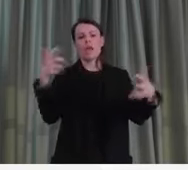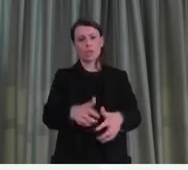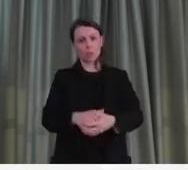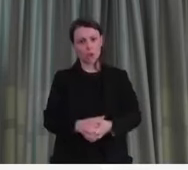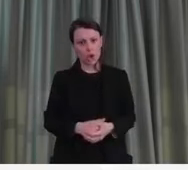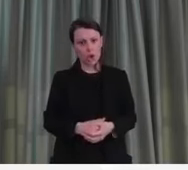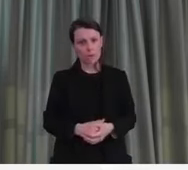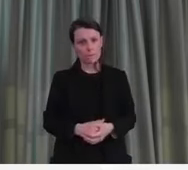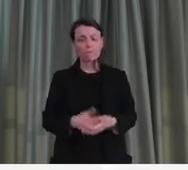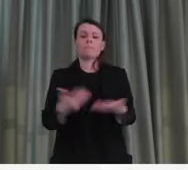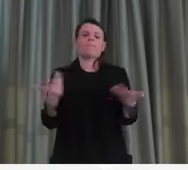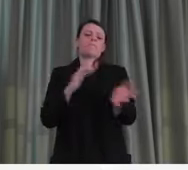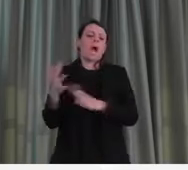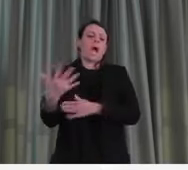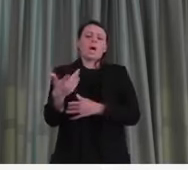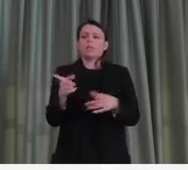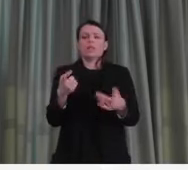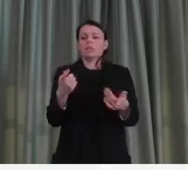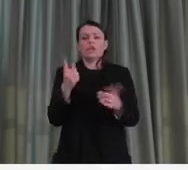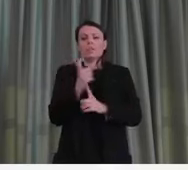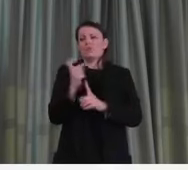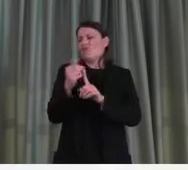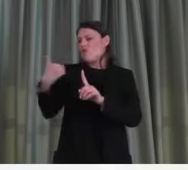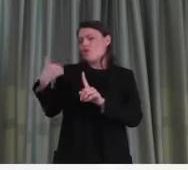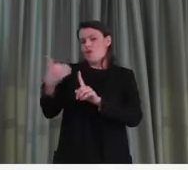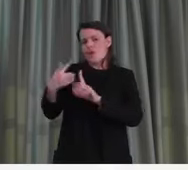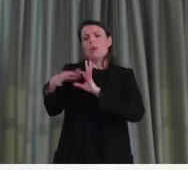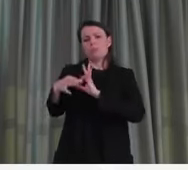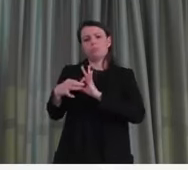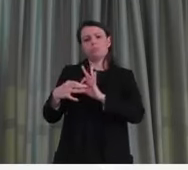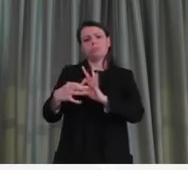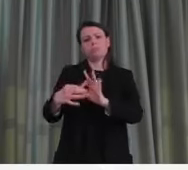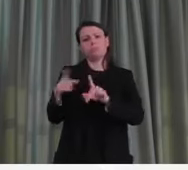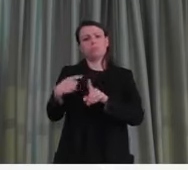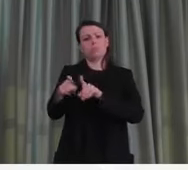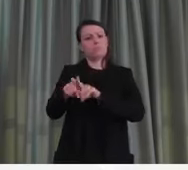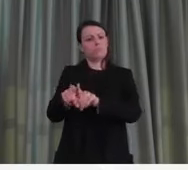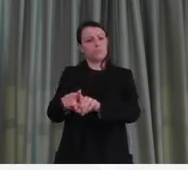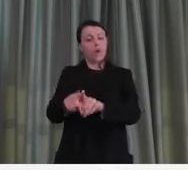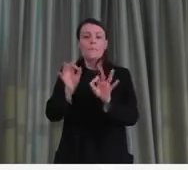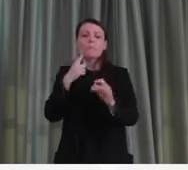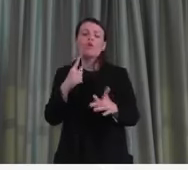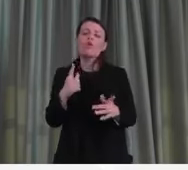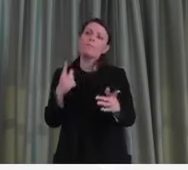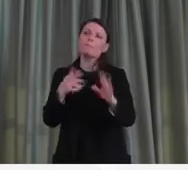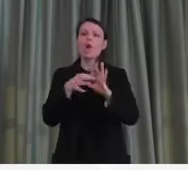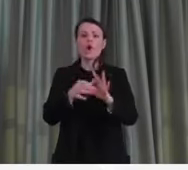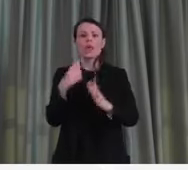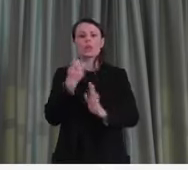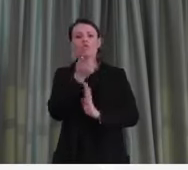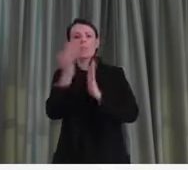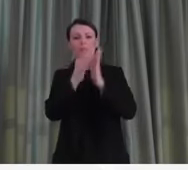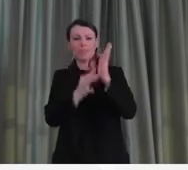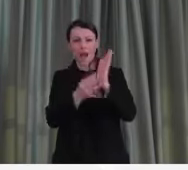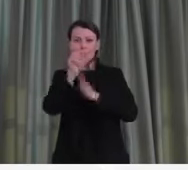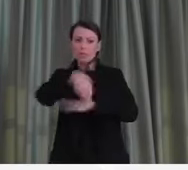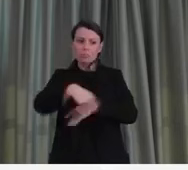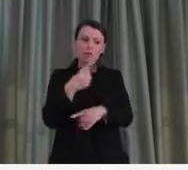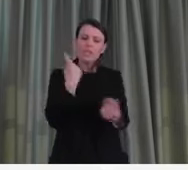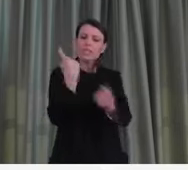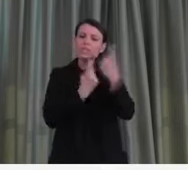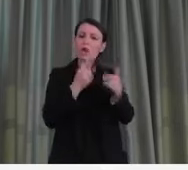veramente in sintonia con gli altri giorni quindi se rispetto ai dati anche per quello che vi ho raccontato di un elemento come le terapie intensive che